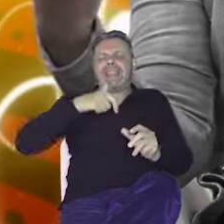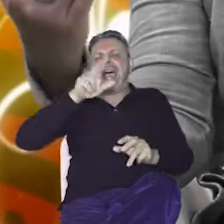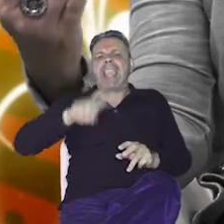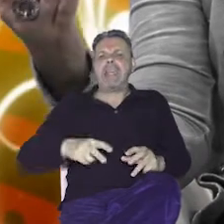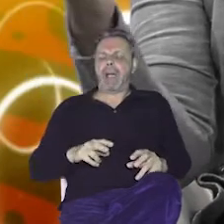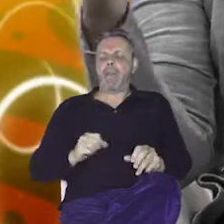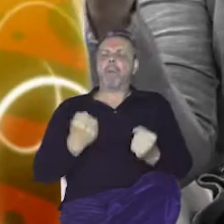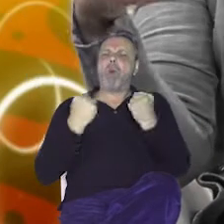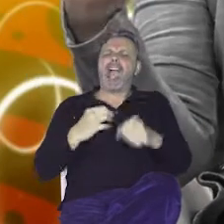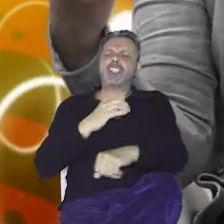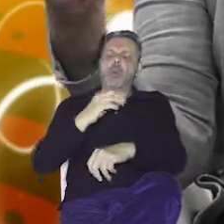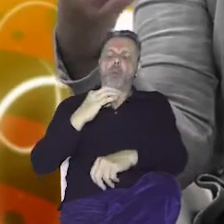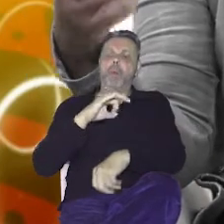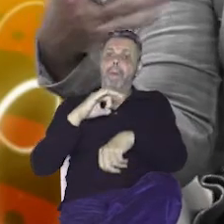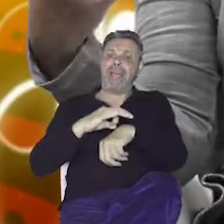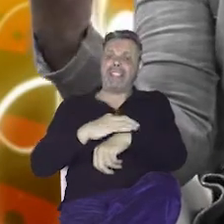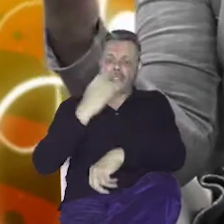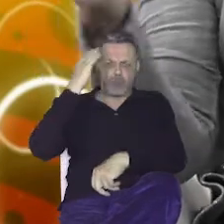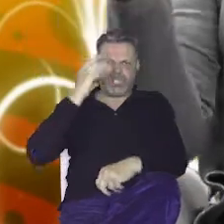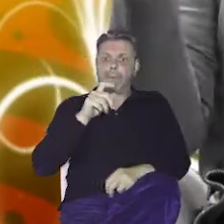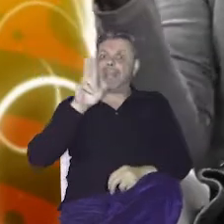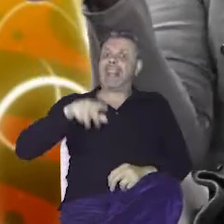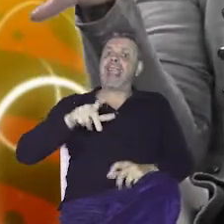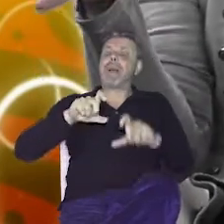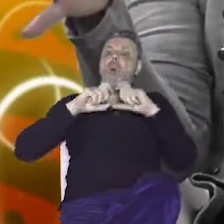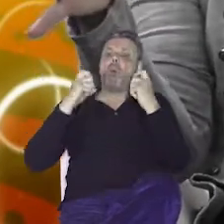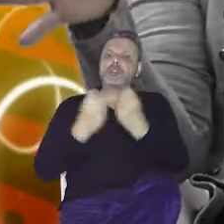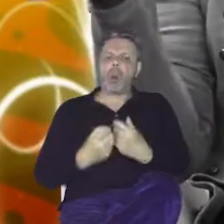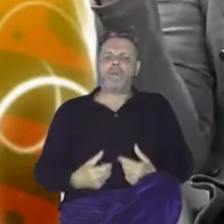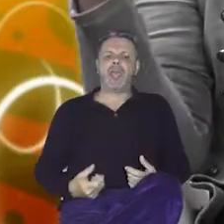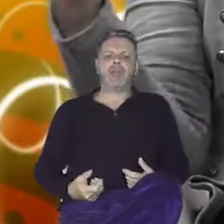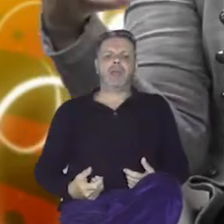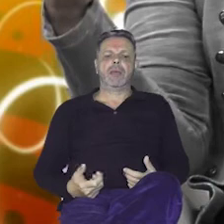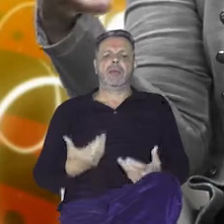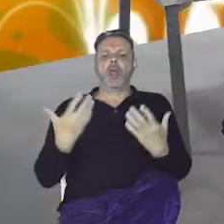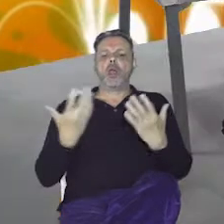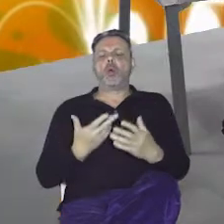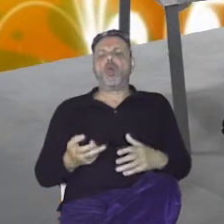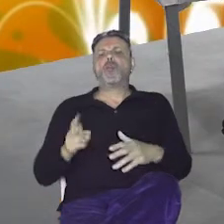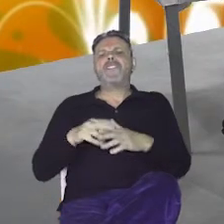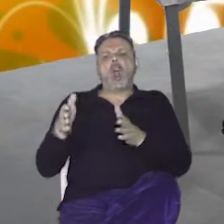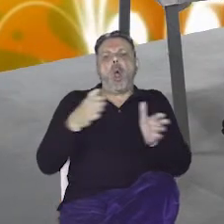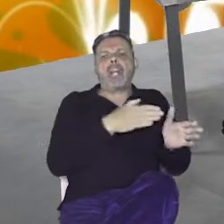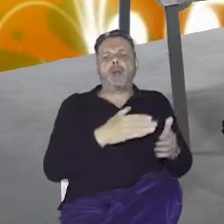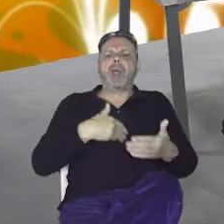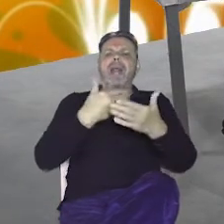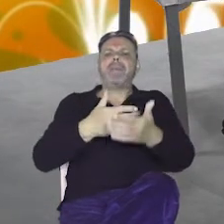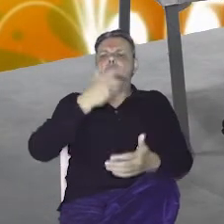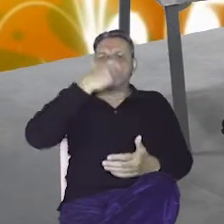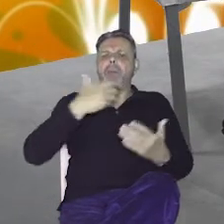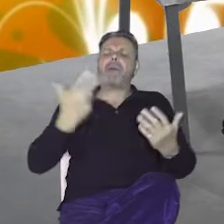pojačanu medicinsku skrb ili da imamo ustanove koje su za više okrenute prema osobama kojima stvarno